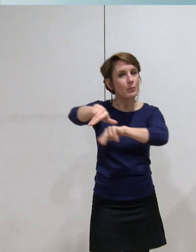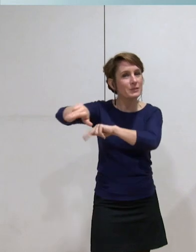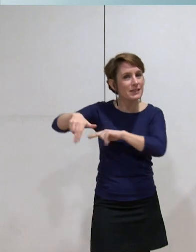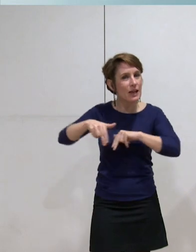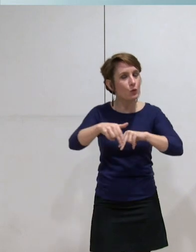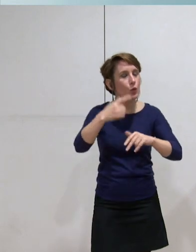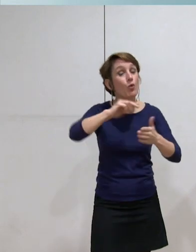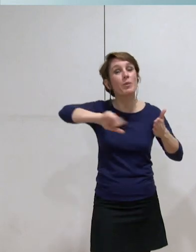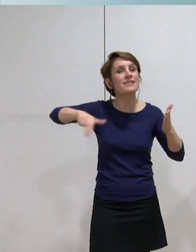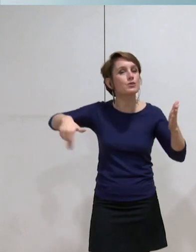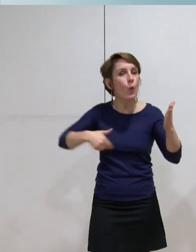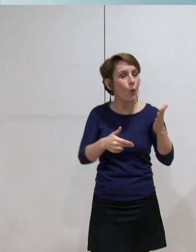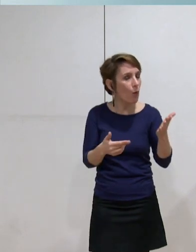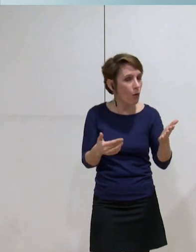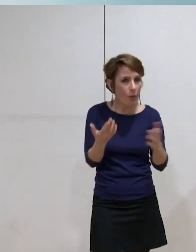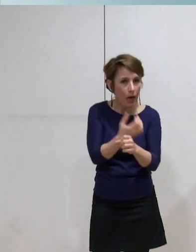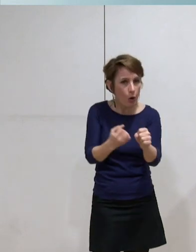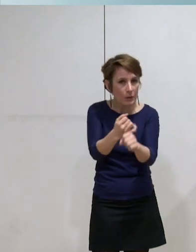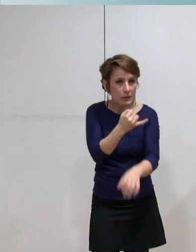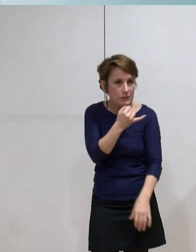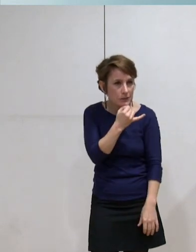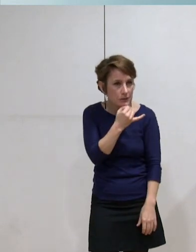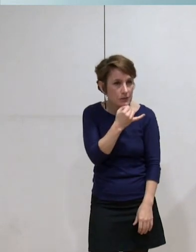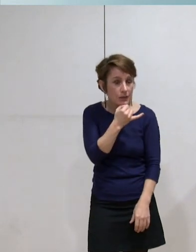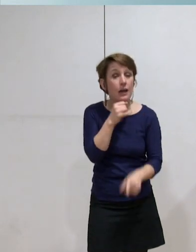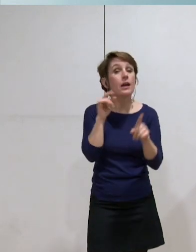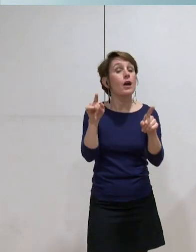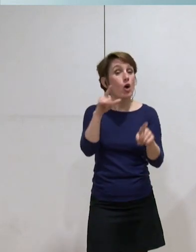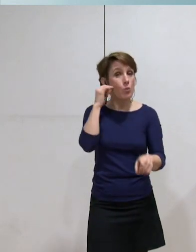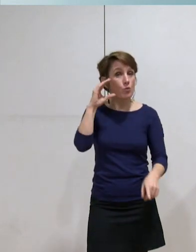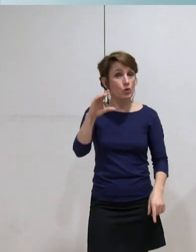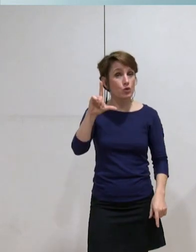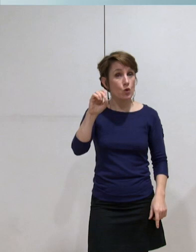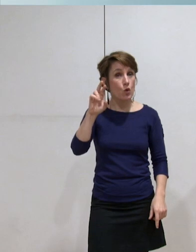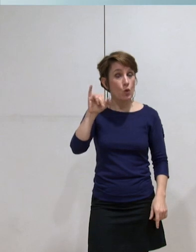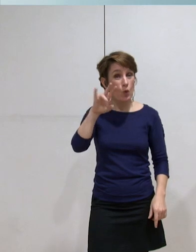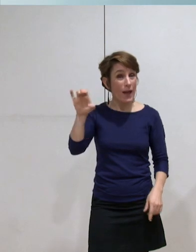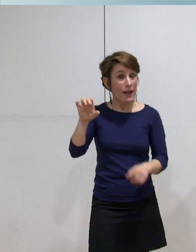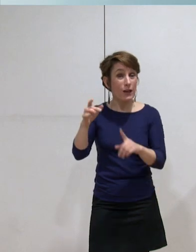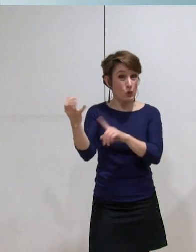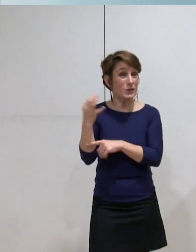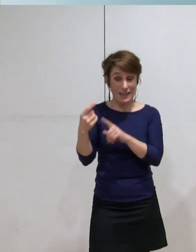signatures ce même Pascal cl il y a 6 mois nous disait ce serait pour la fin de l'année